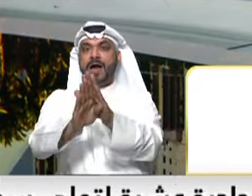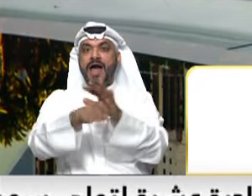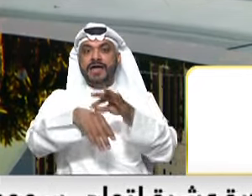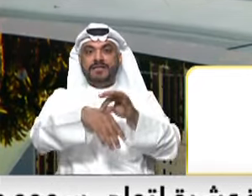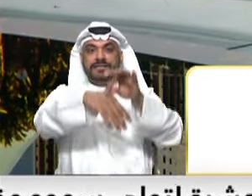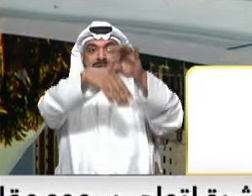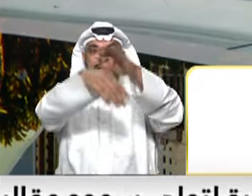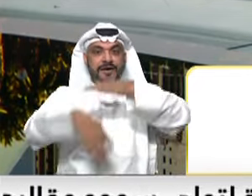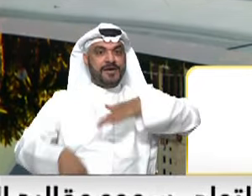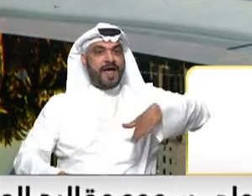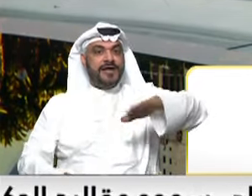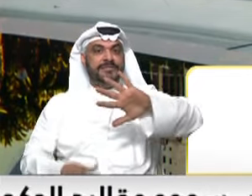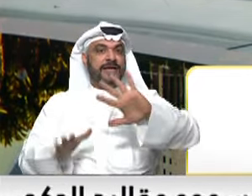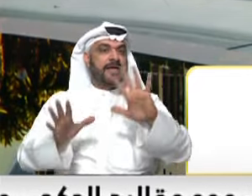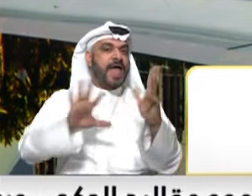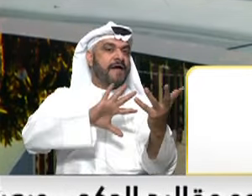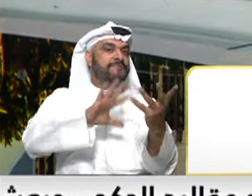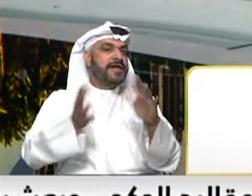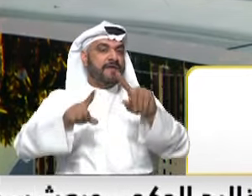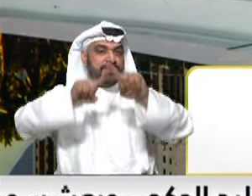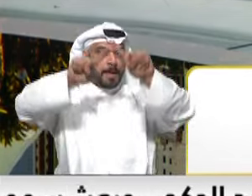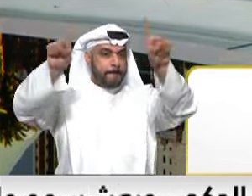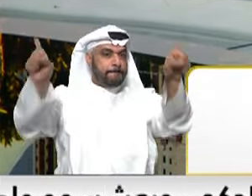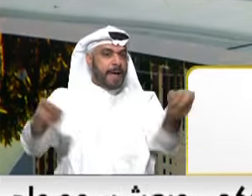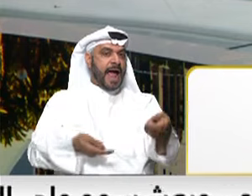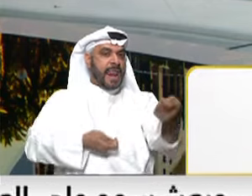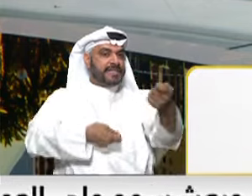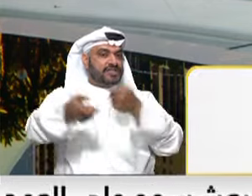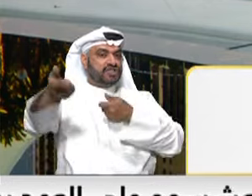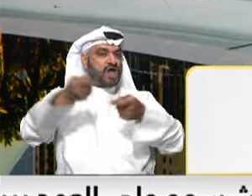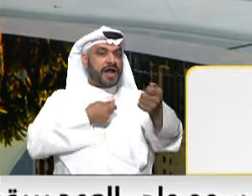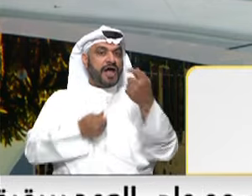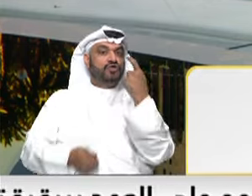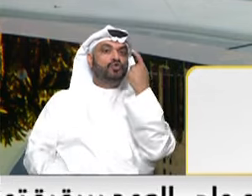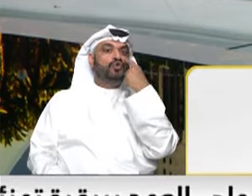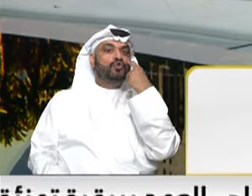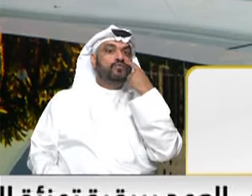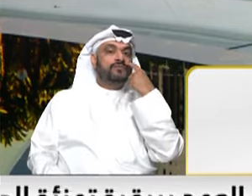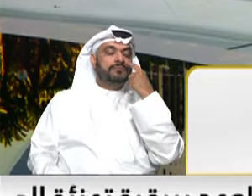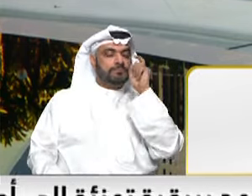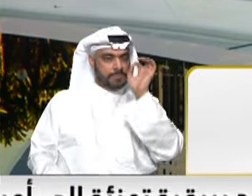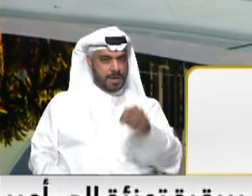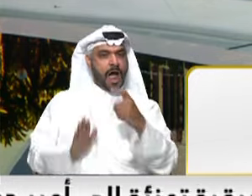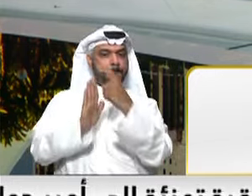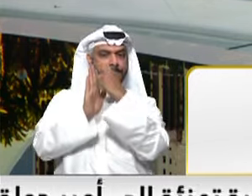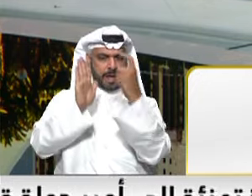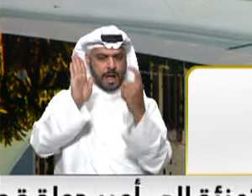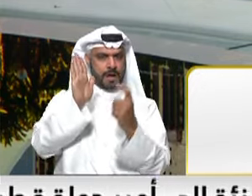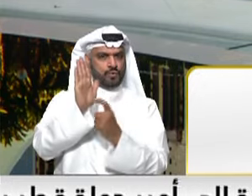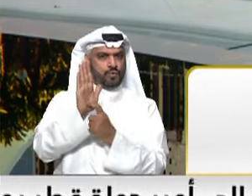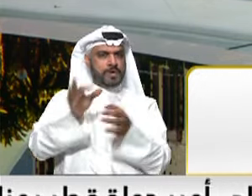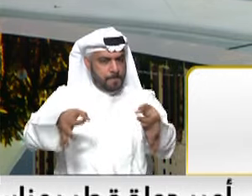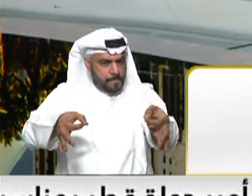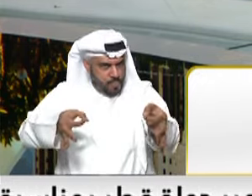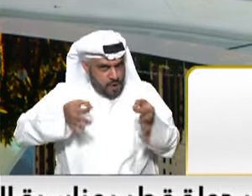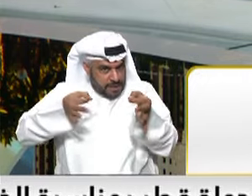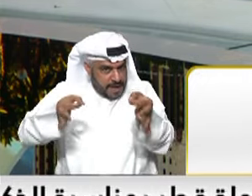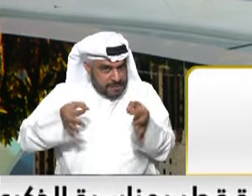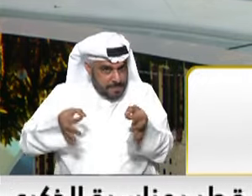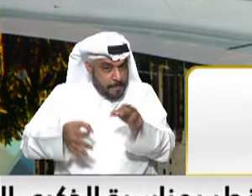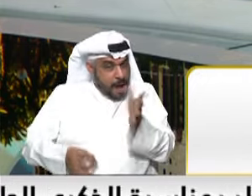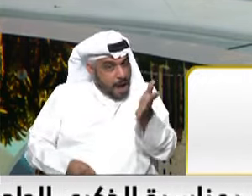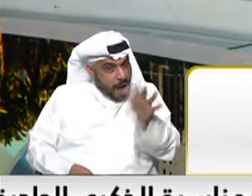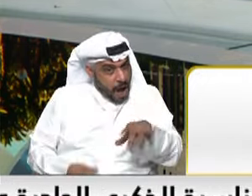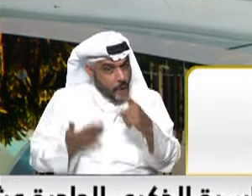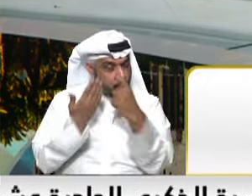الميدانية على المحال التجارية لمتابعة تطبيق القرارات الوزارية حماية للمستهلك من الغش